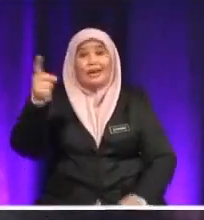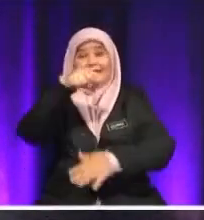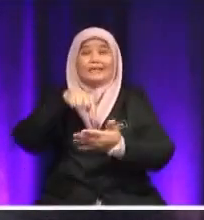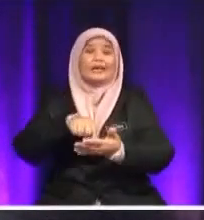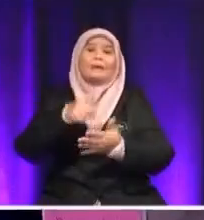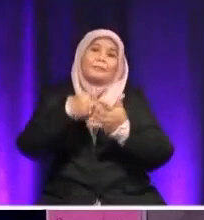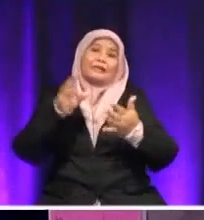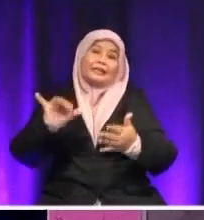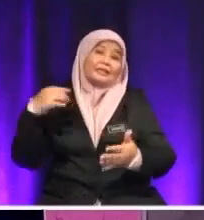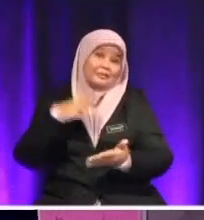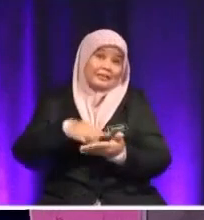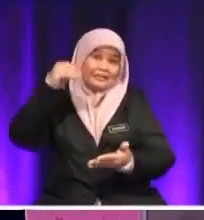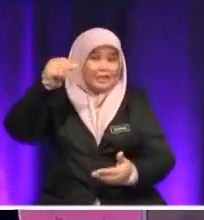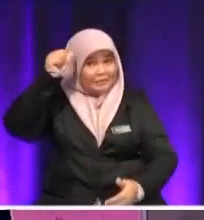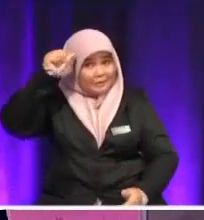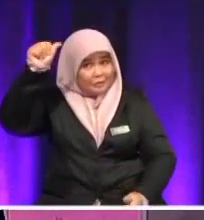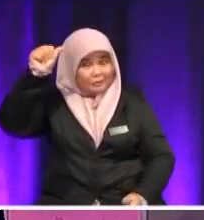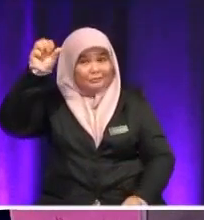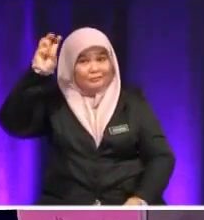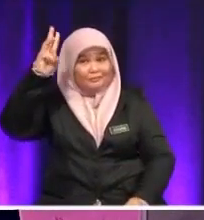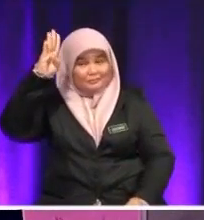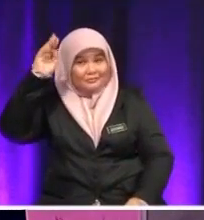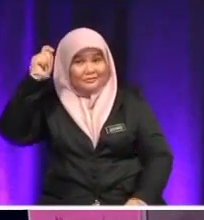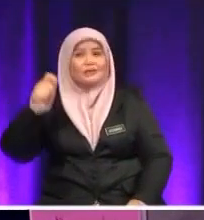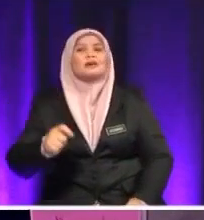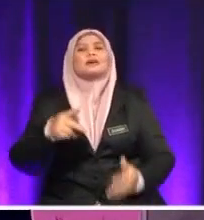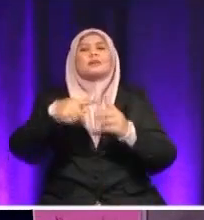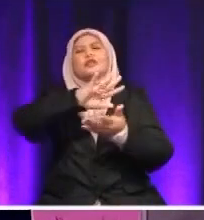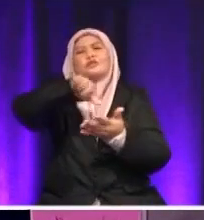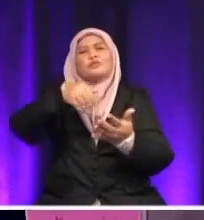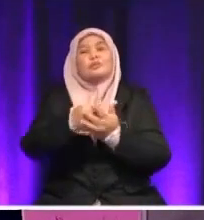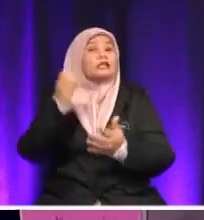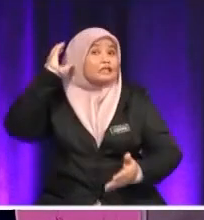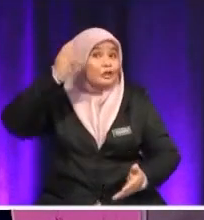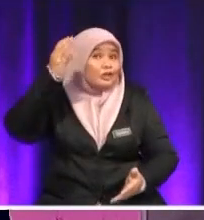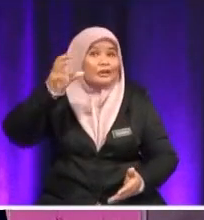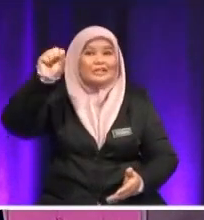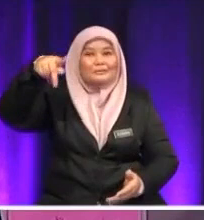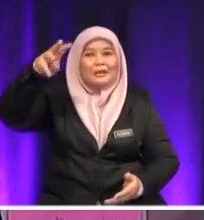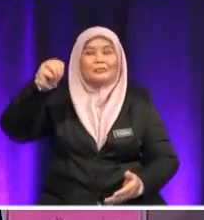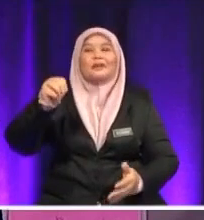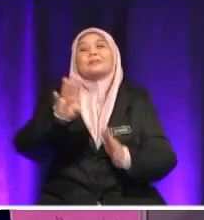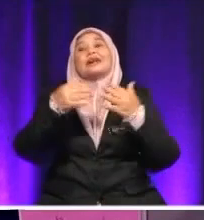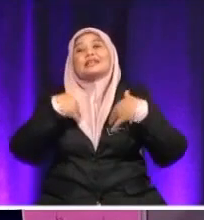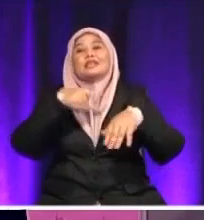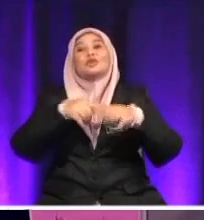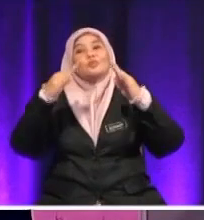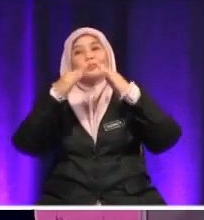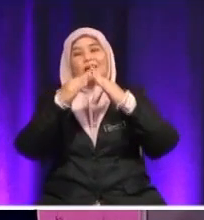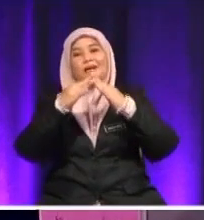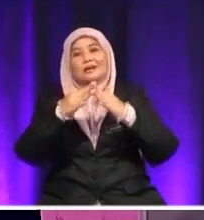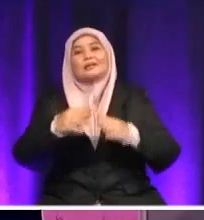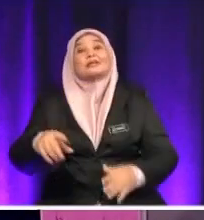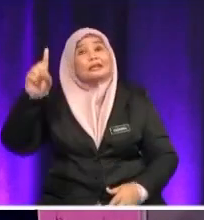Okay. Assalamualaikum warahmatullahi wabarakatuh kepada semua calon-calon SPM yang berada di rumah. InsyaAllah Hakim,